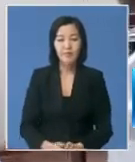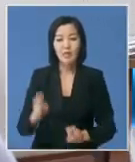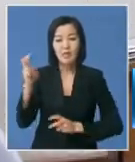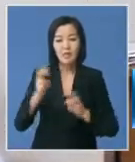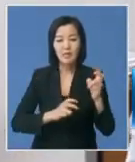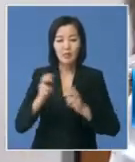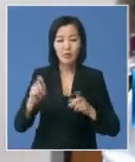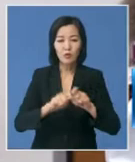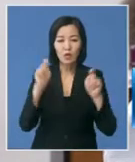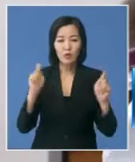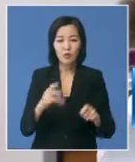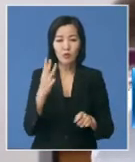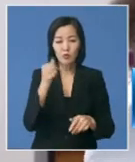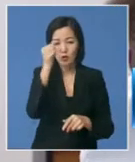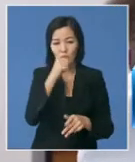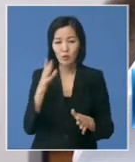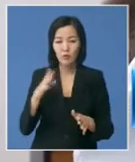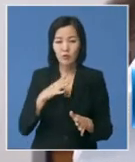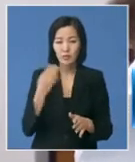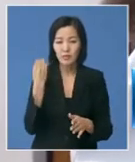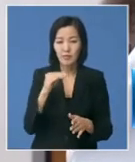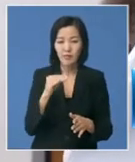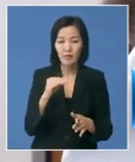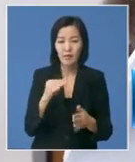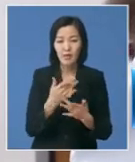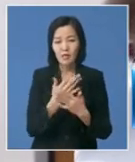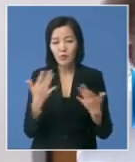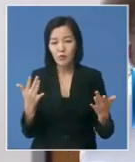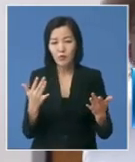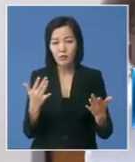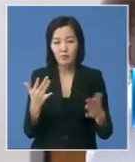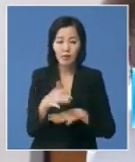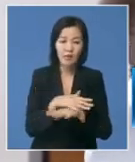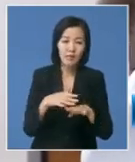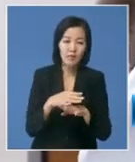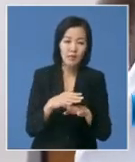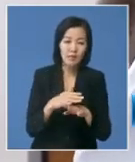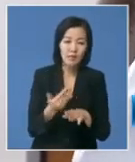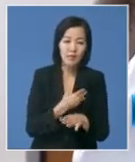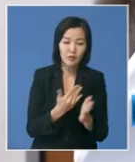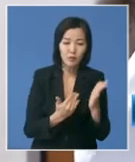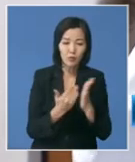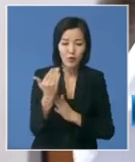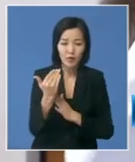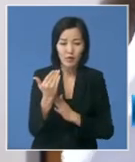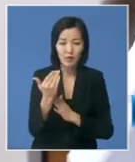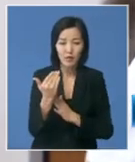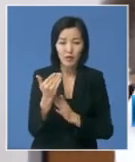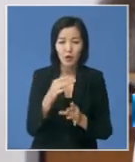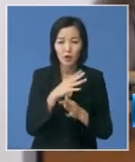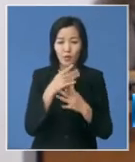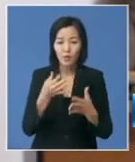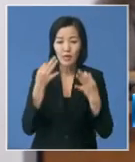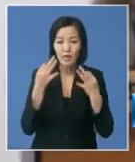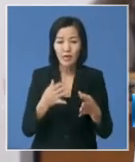Кәсіпорны ашылғанына 3 жыл болды. Сапалы өнімдерімізбен ел алқауына бөленіп келеміз. Әрбір еңсерген белесіміздің артында осындағы